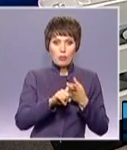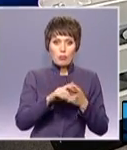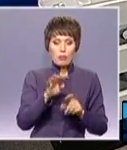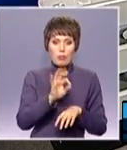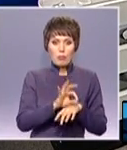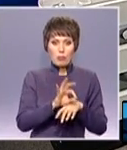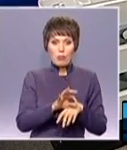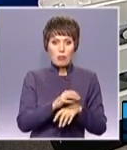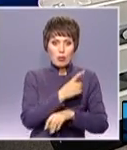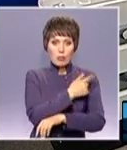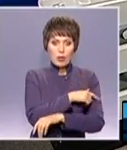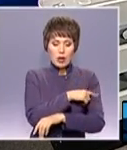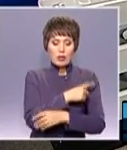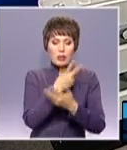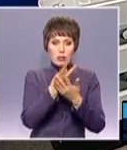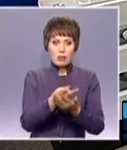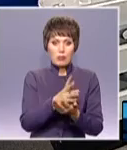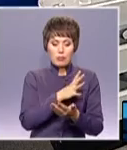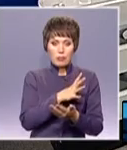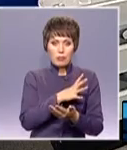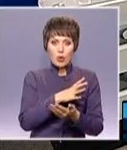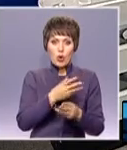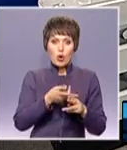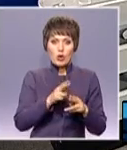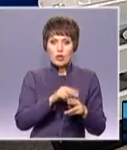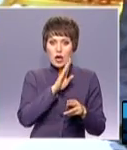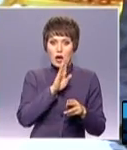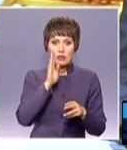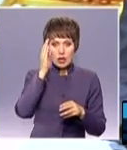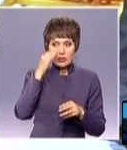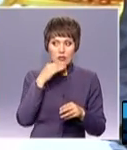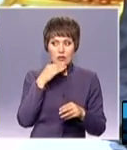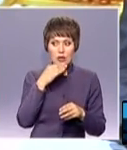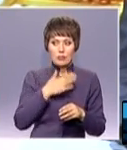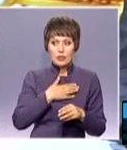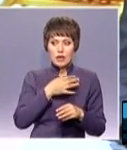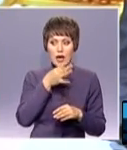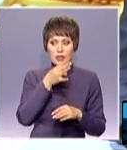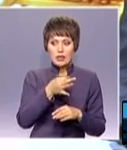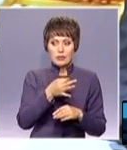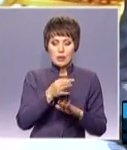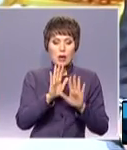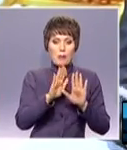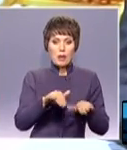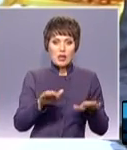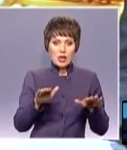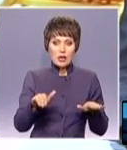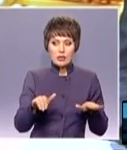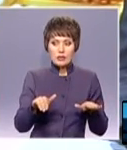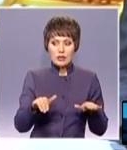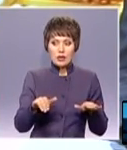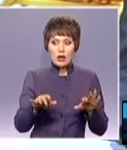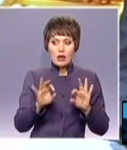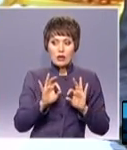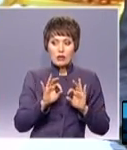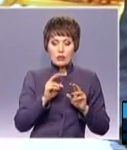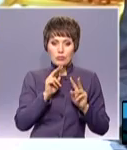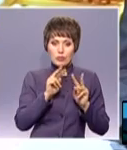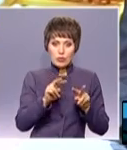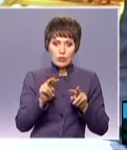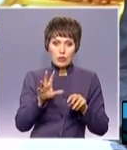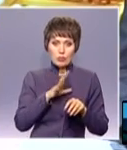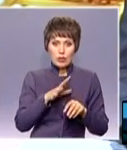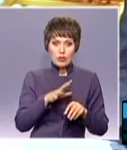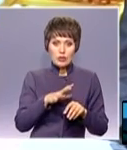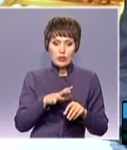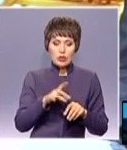шыға келеді. Сондықтан мына ата аналарға менің айтатыным сол, балаларына ұятты болып қарап жүрсін,